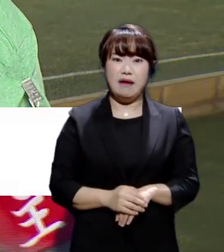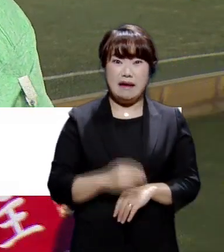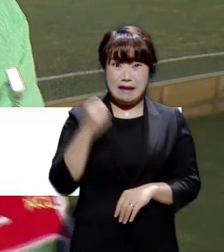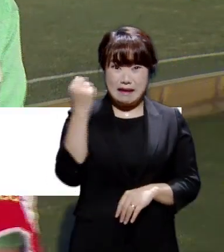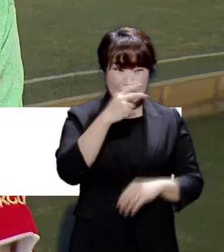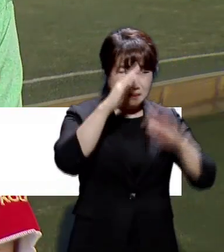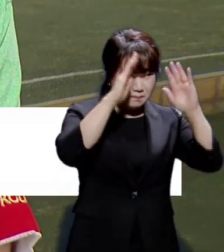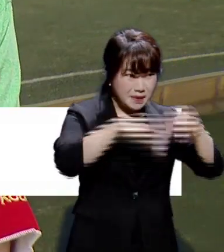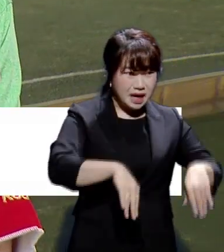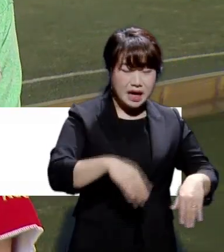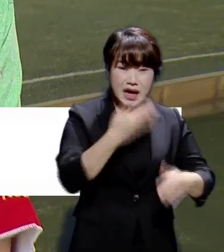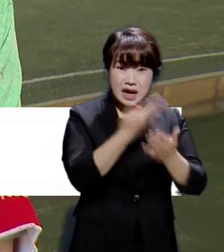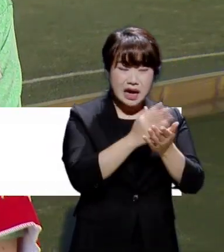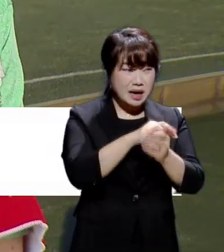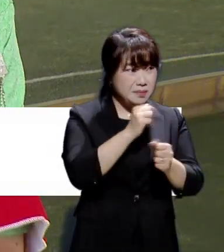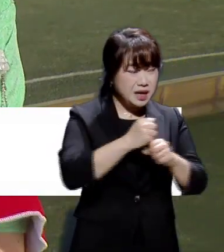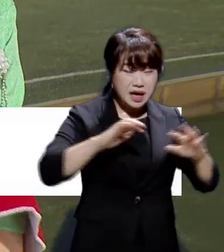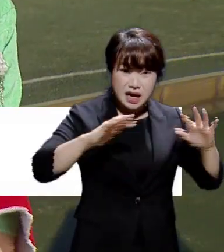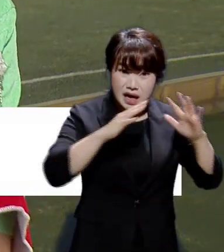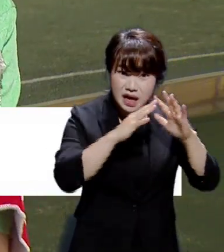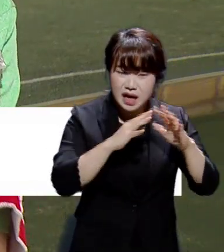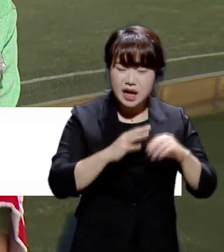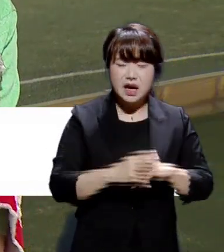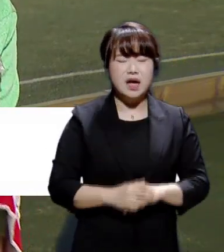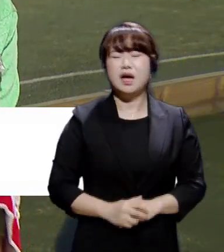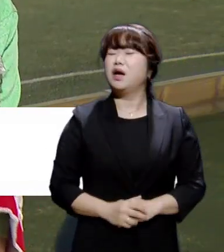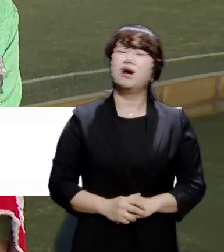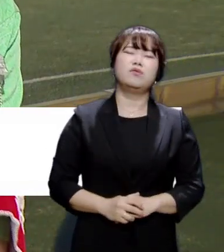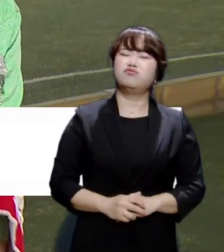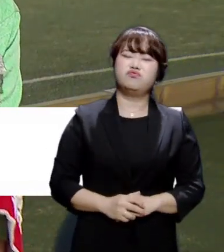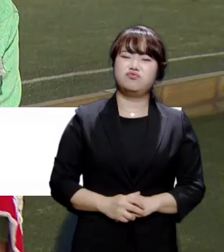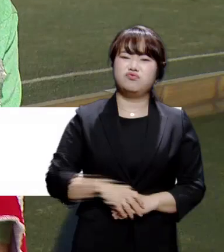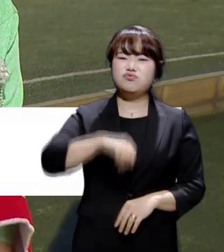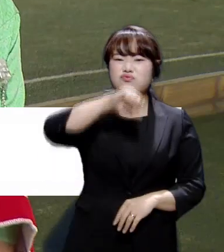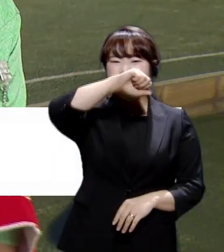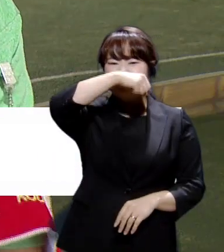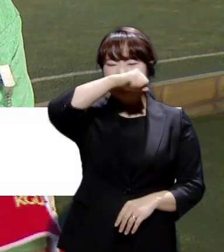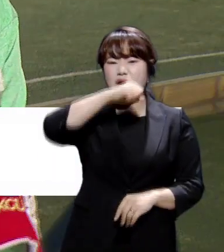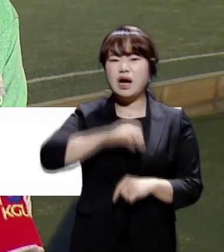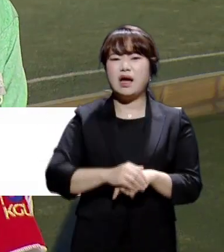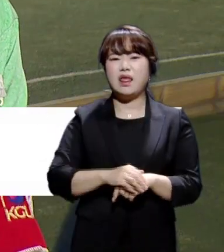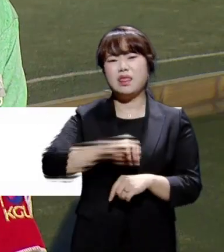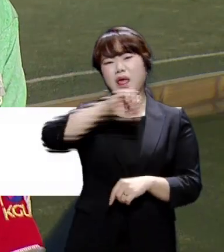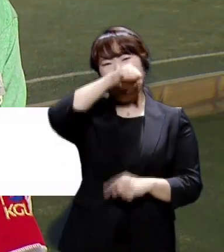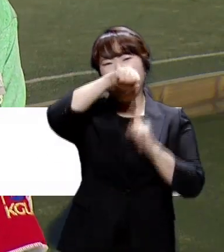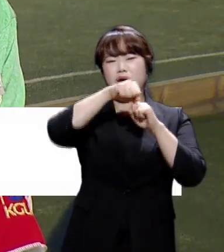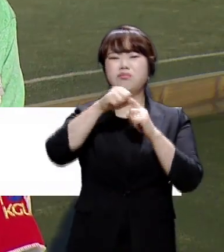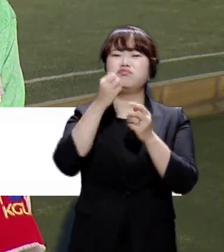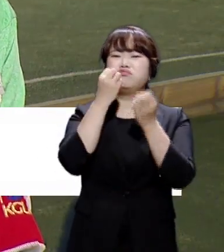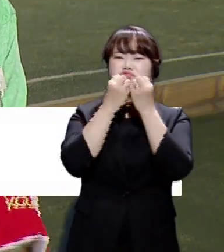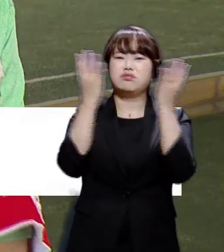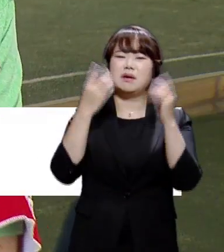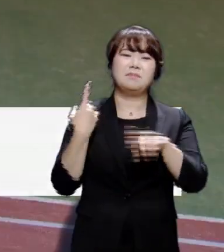허물고 다시 짓는다는 것은 우선 재정 문제예요. 그러니까 아주 낭비도 이런 낭비가 없습니다.